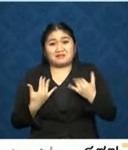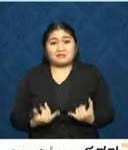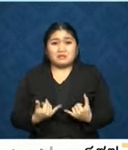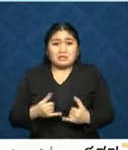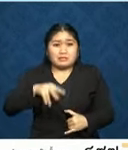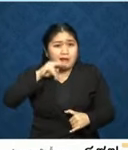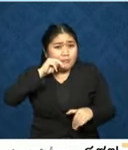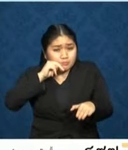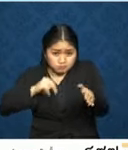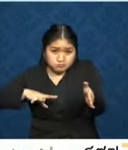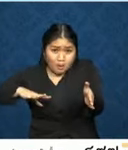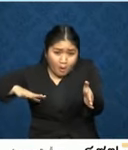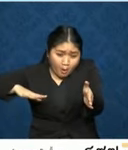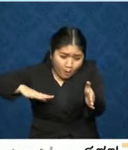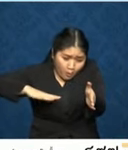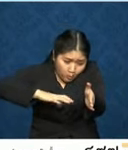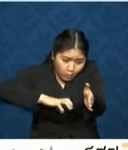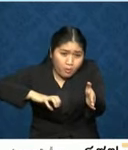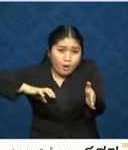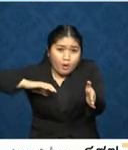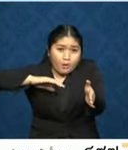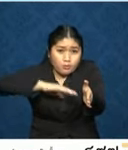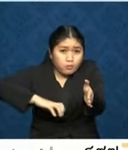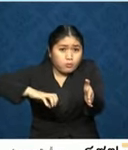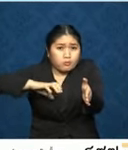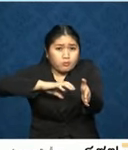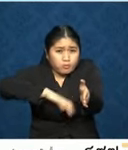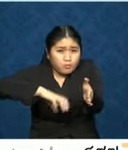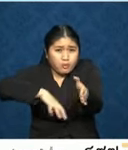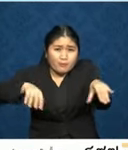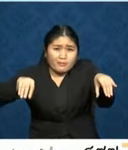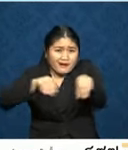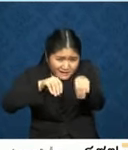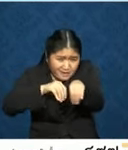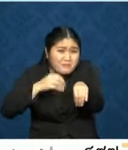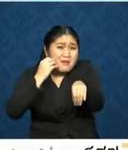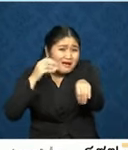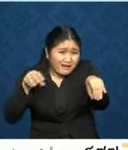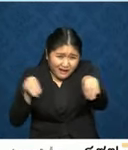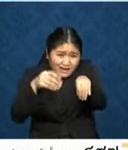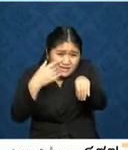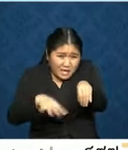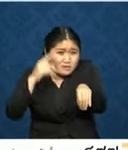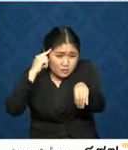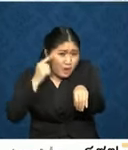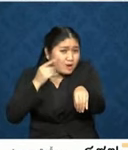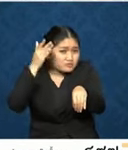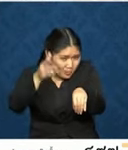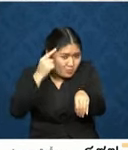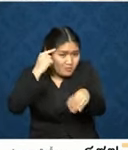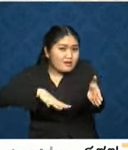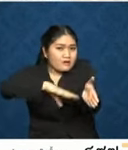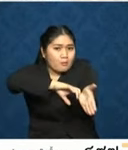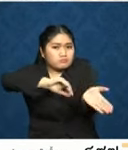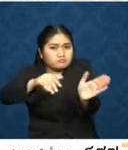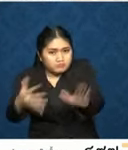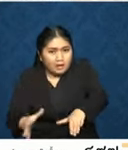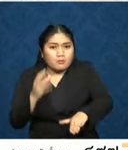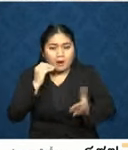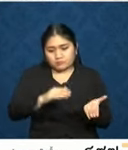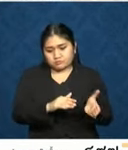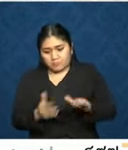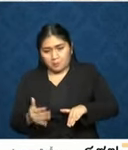น้ำได้กัดเซาะจนใกล้จะถึงบริเวณหลังบ้านแล้วครับเกรงว่าอีกไม่นานนะครับตาลิงก็คงจะพังแล้วก็ทำให้บ้านเรือนตรงนั้นเเสีย